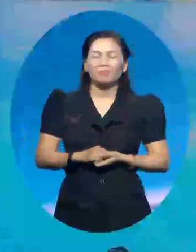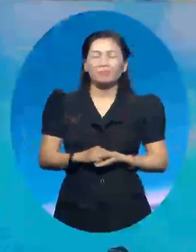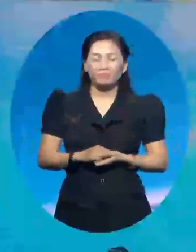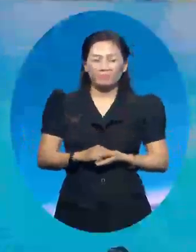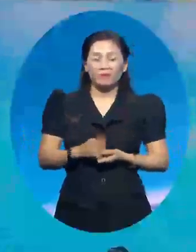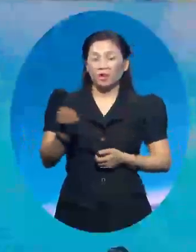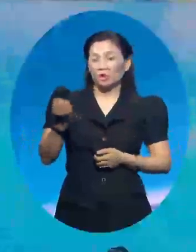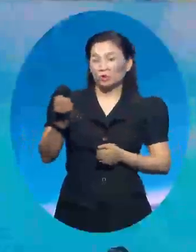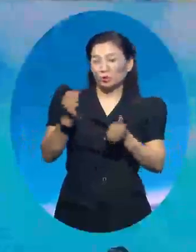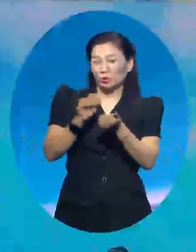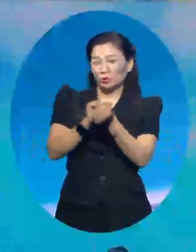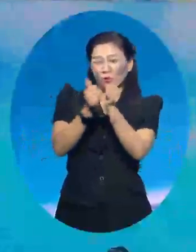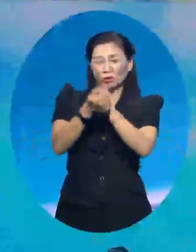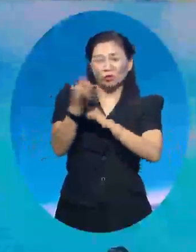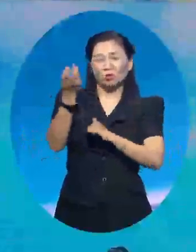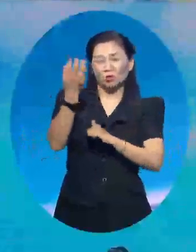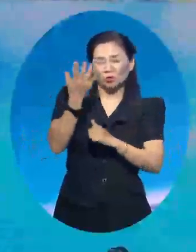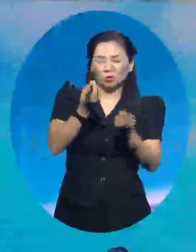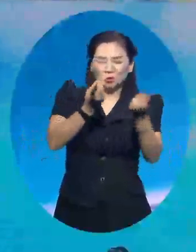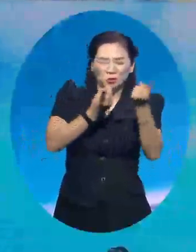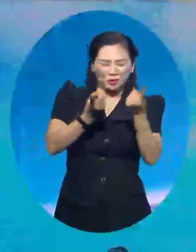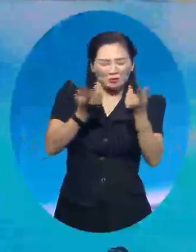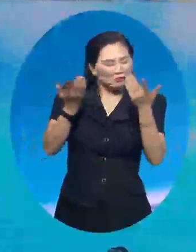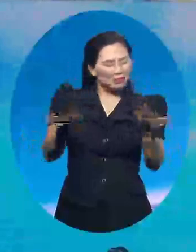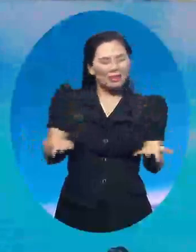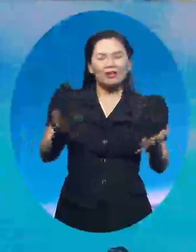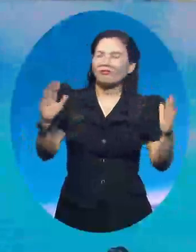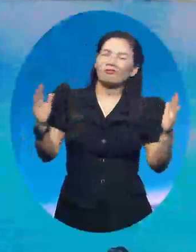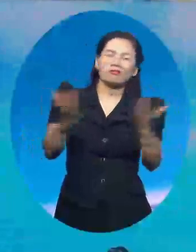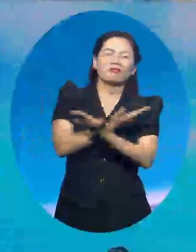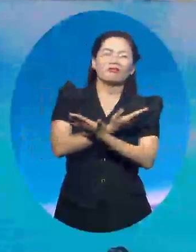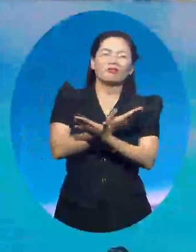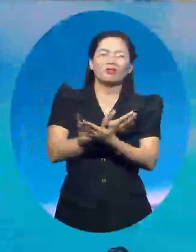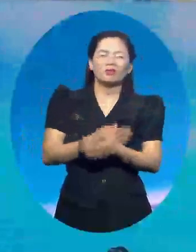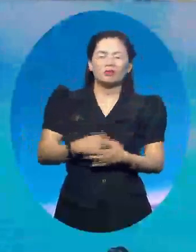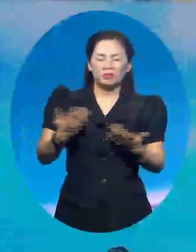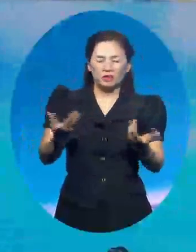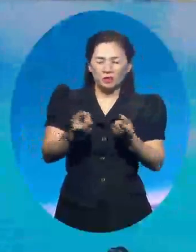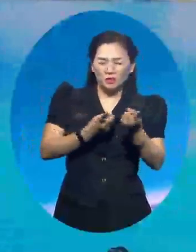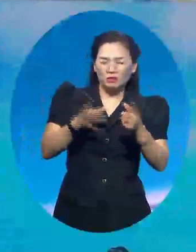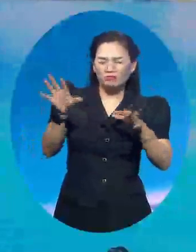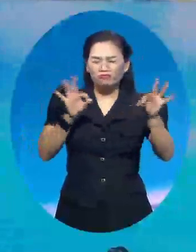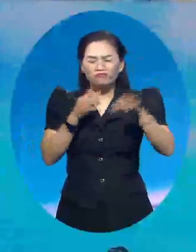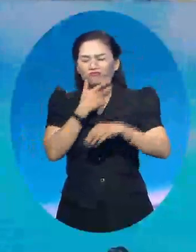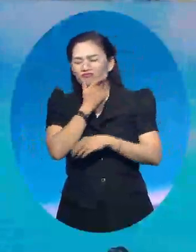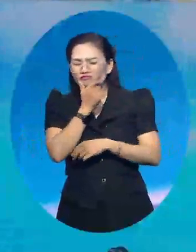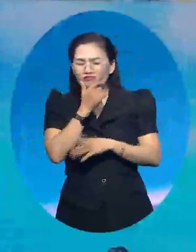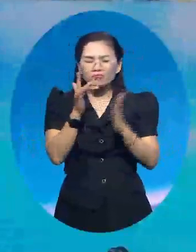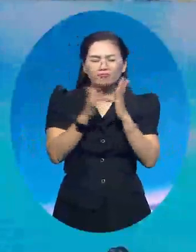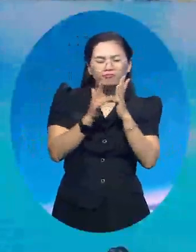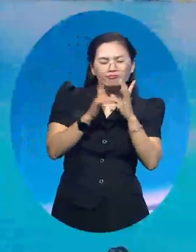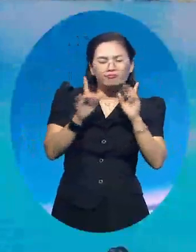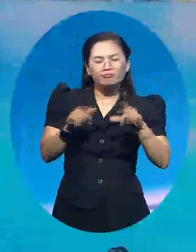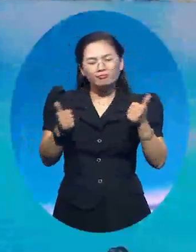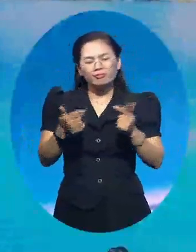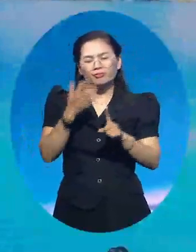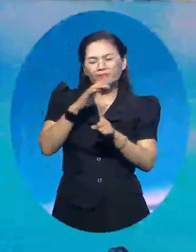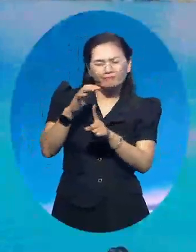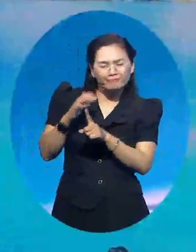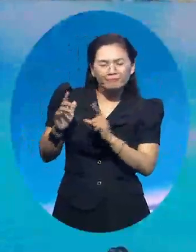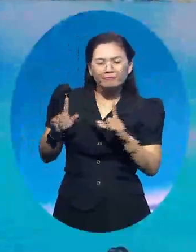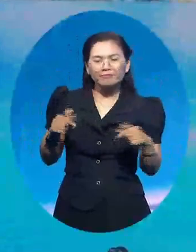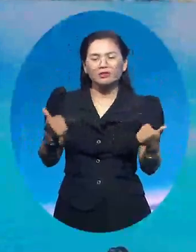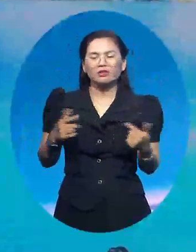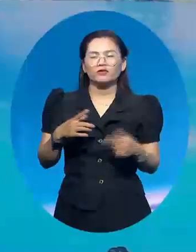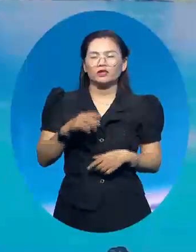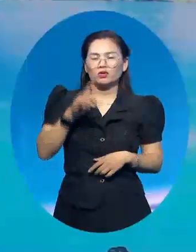đã trở thành yêu cầu tất yếu đối với các doanh nghiệp trong lĩnh vực nông nghiệp thông qua việc lựa chọn các giải pháp số phù hợp ở tất cả các lĩnh vực hoạt động từ